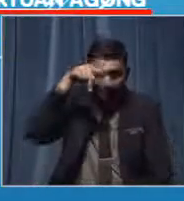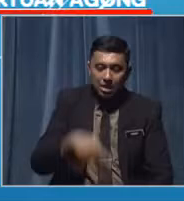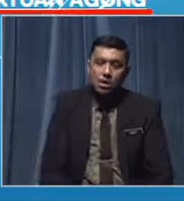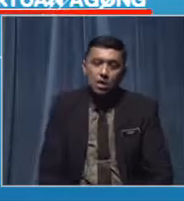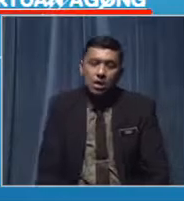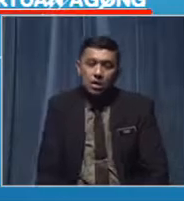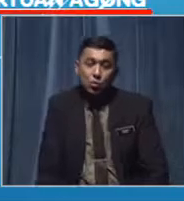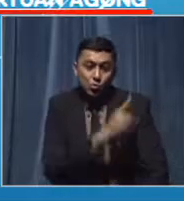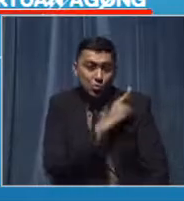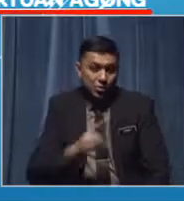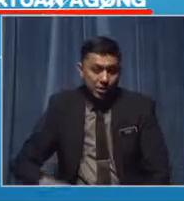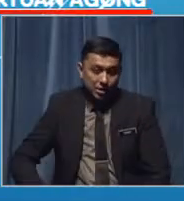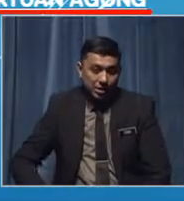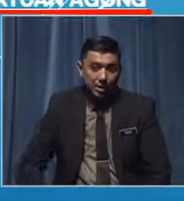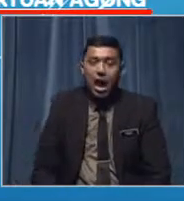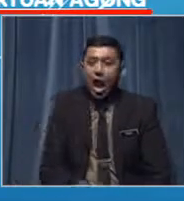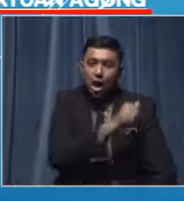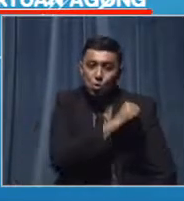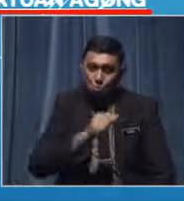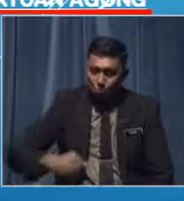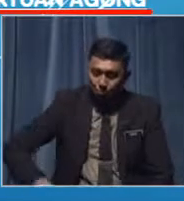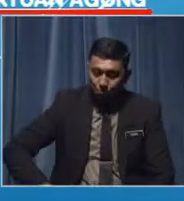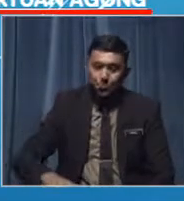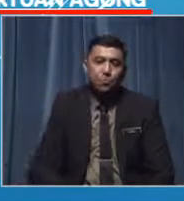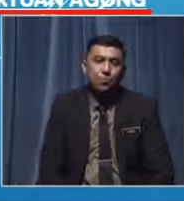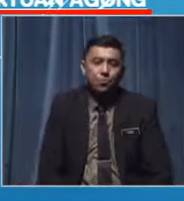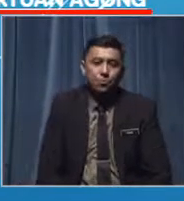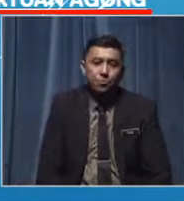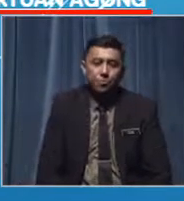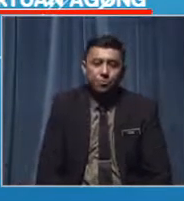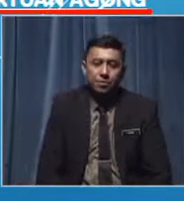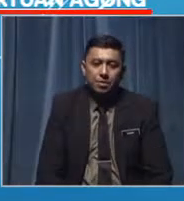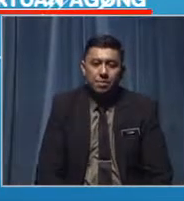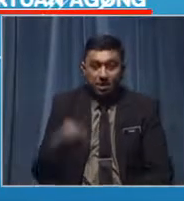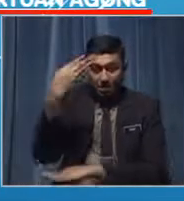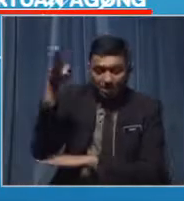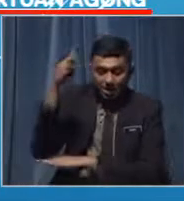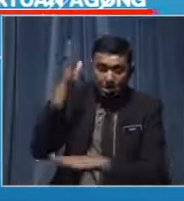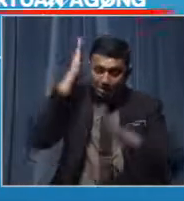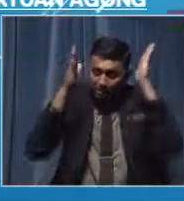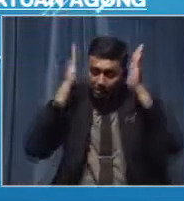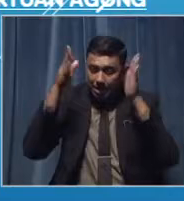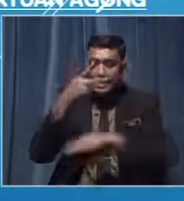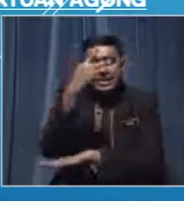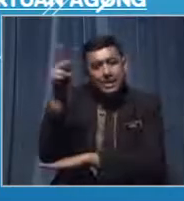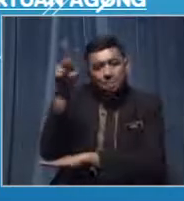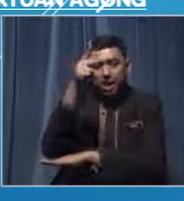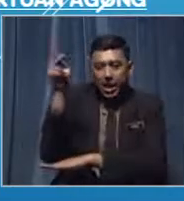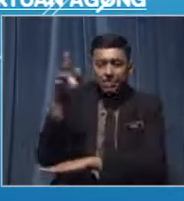Mulia Seri Paduka Baginda Yang di-Pertuan Agong bendera Malaysia dikibarkan.